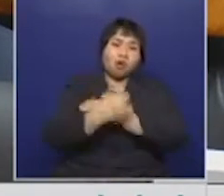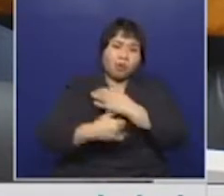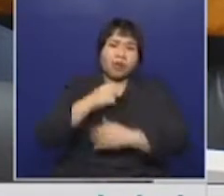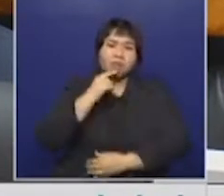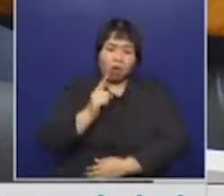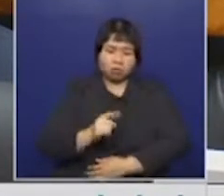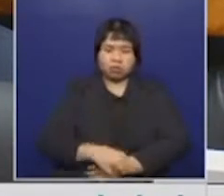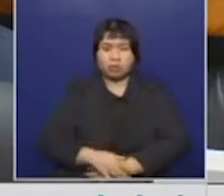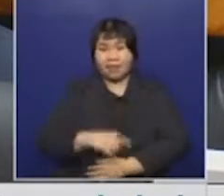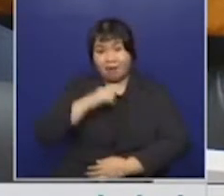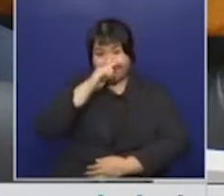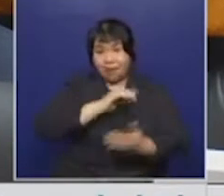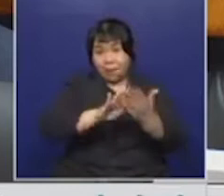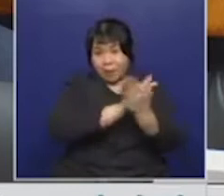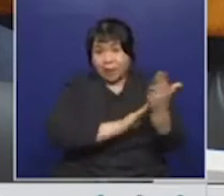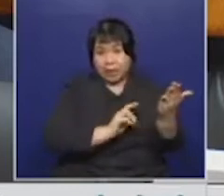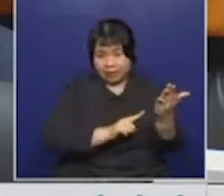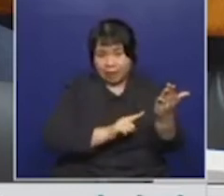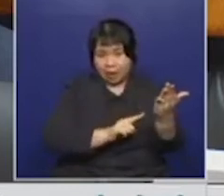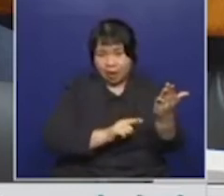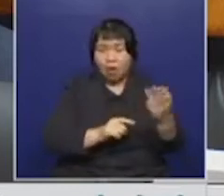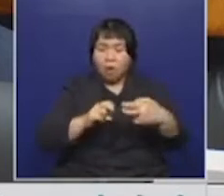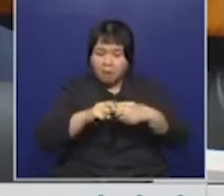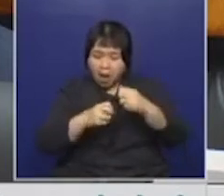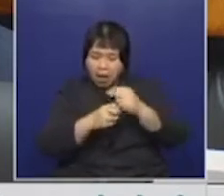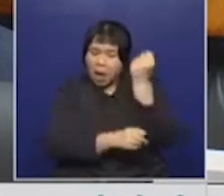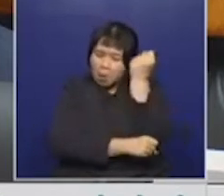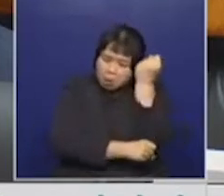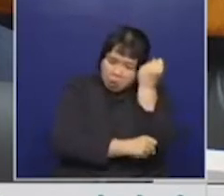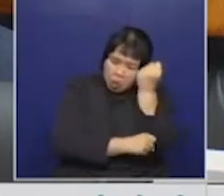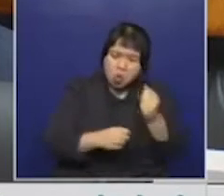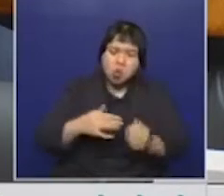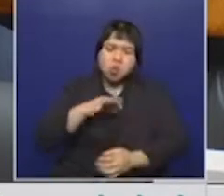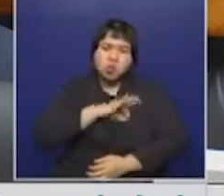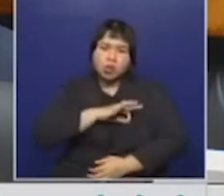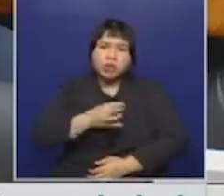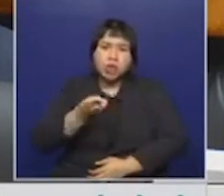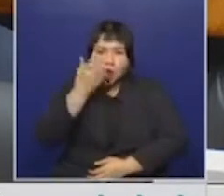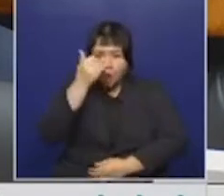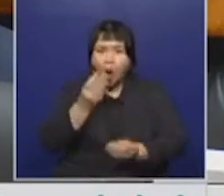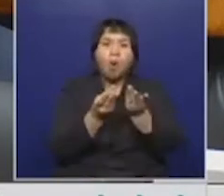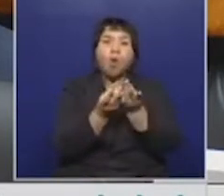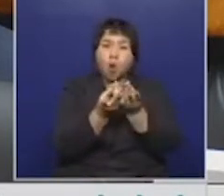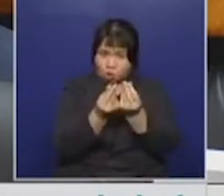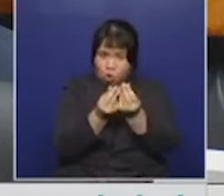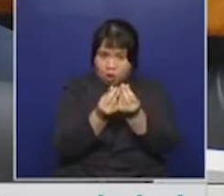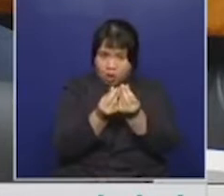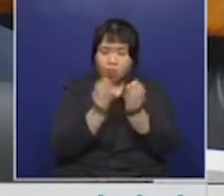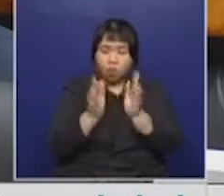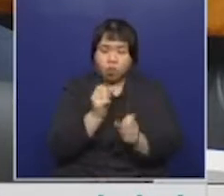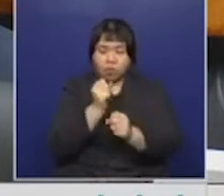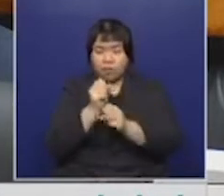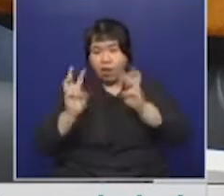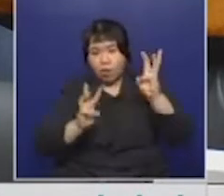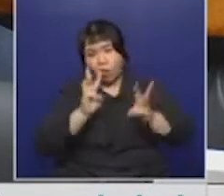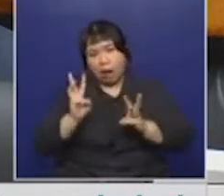การที่ประเทศไทยมีอันดับความทุกข์ยากน้อยที่สุดในโลกเป็นเพราะการนิยามตัวเลขอัตราการว่างงานของประเทศไทย